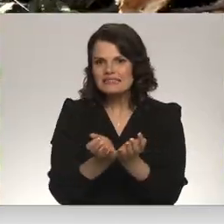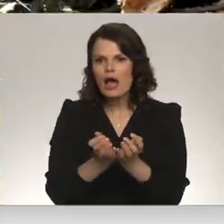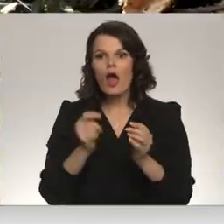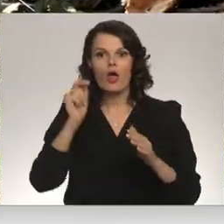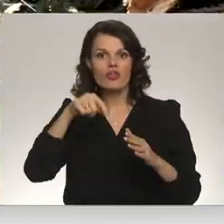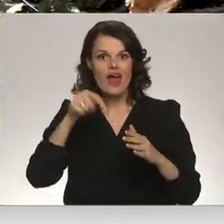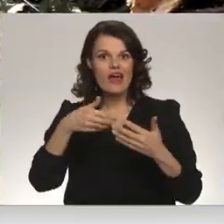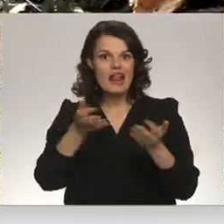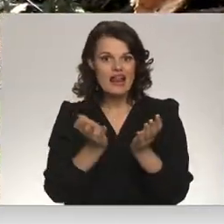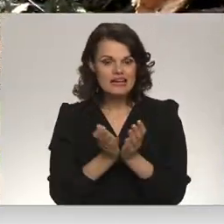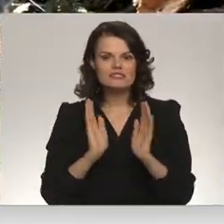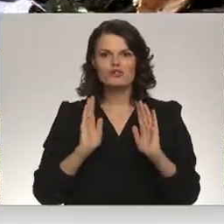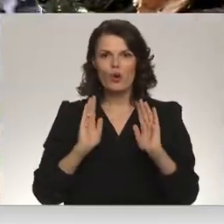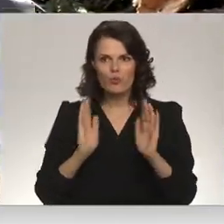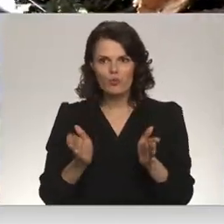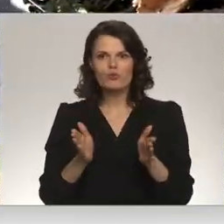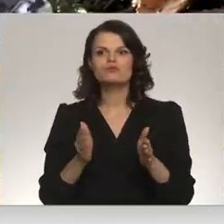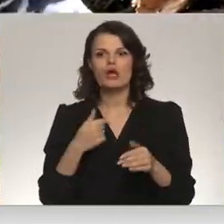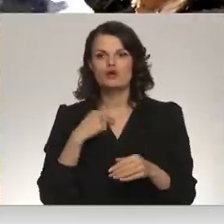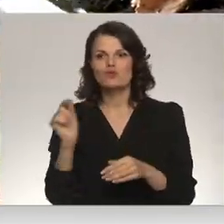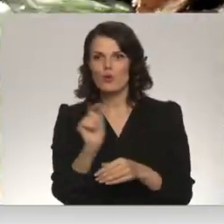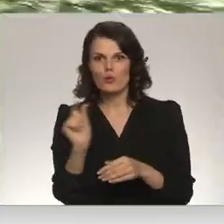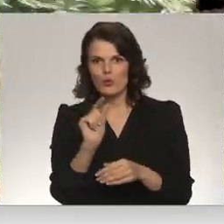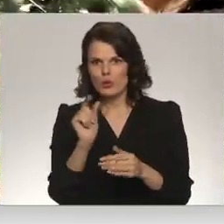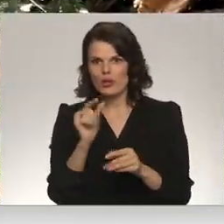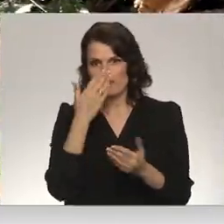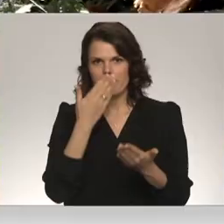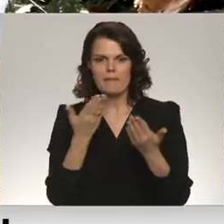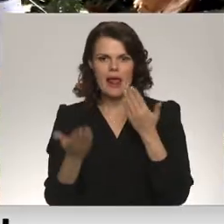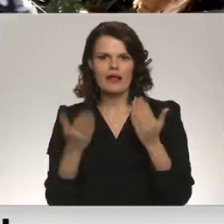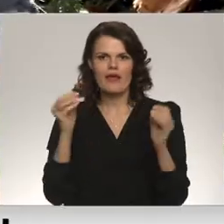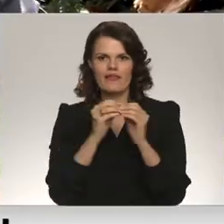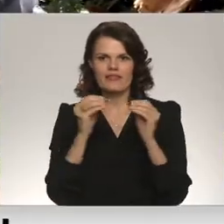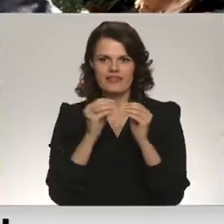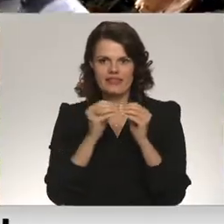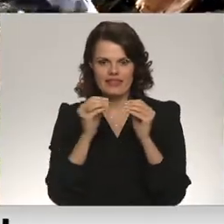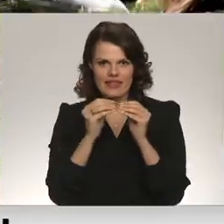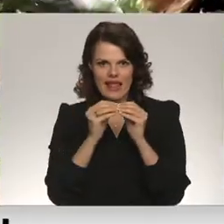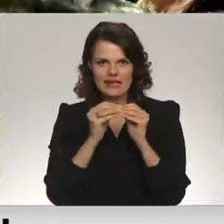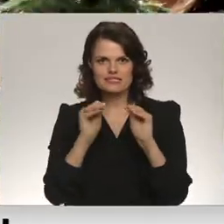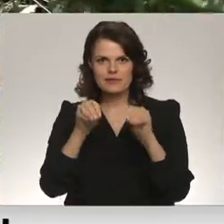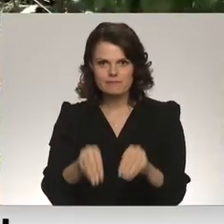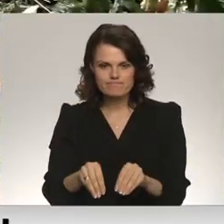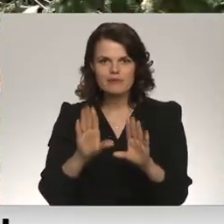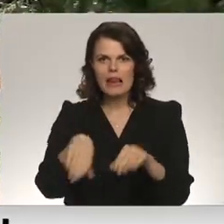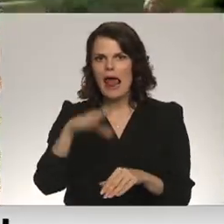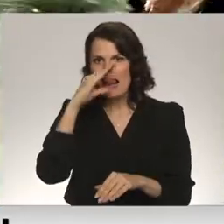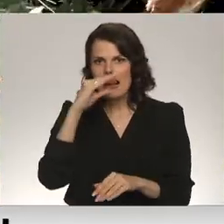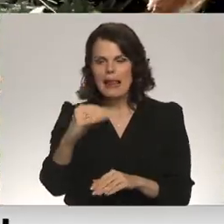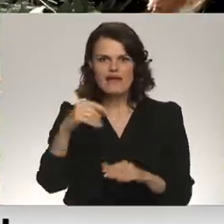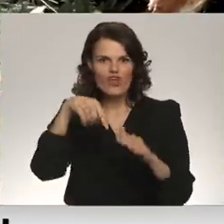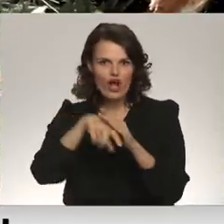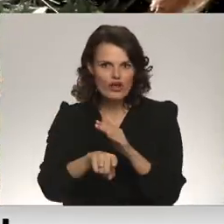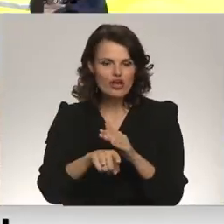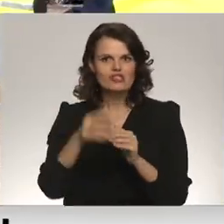Tajā līgzdā ies mums, es viņu stūlīt pat arī mēģināšu 10 ielikt, lai līdakas mums ieiet iekšā. Mēs ļoti